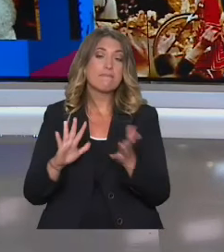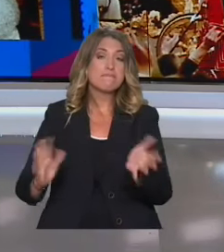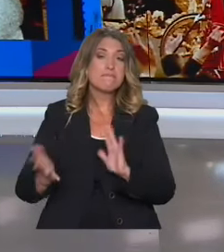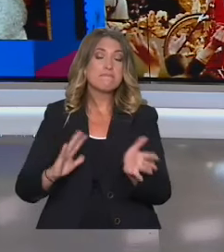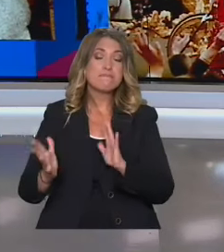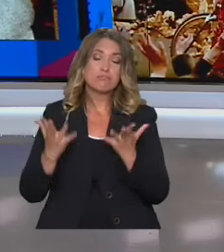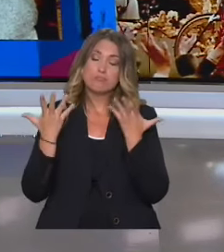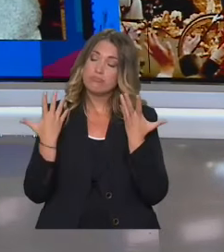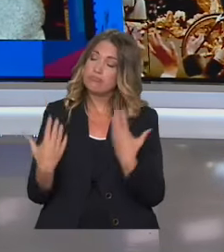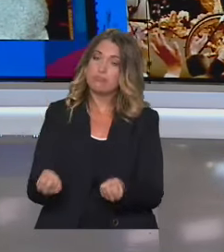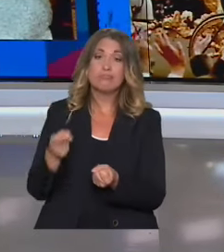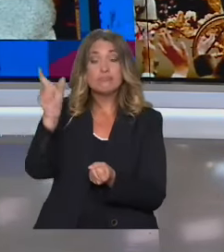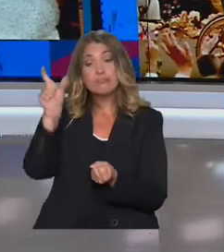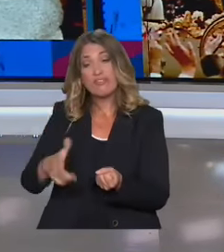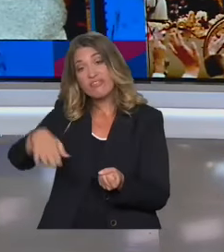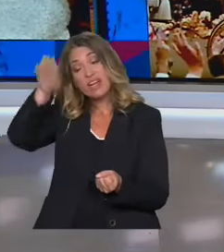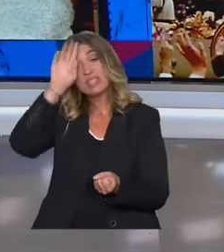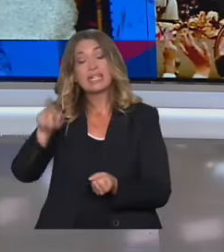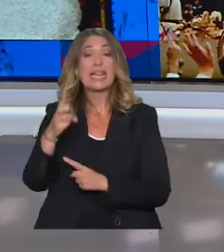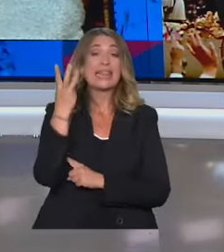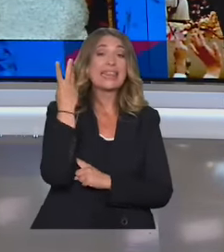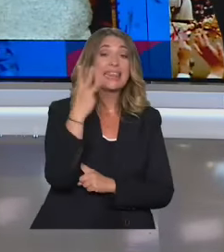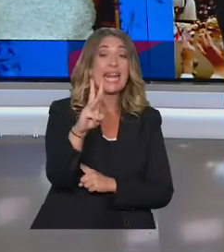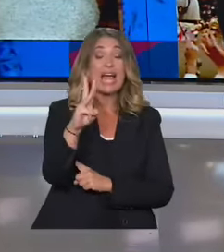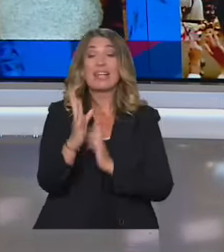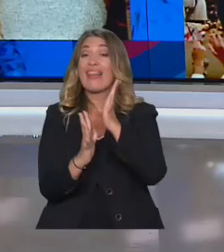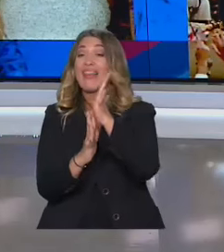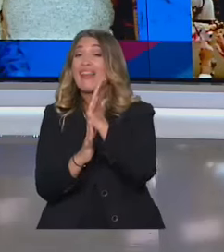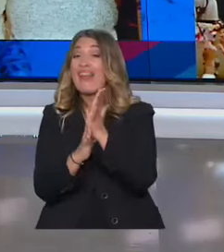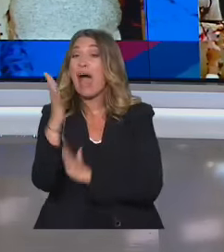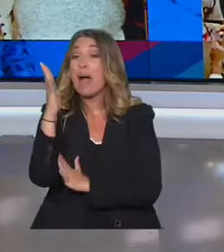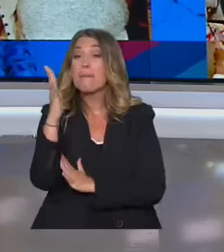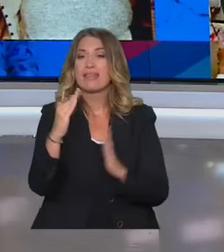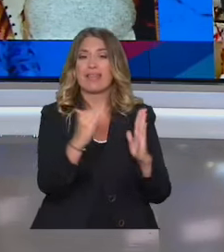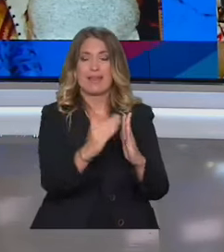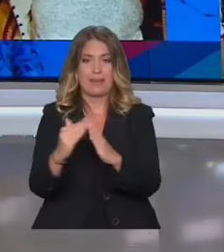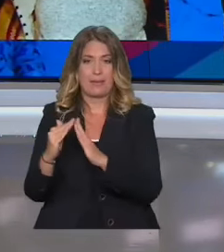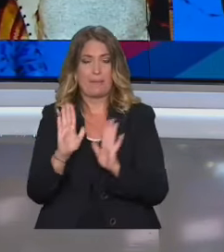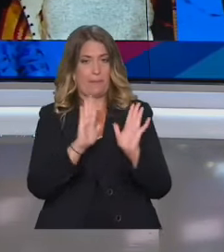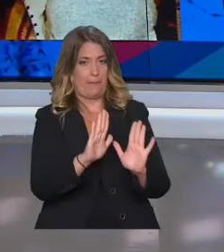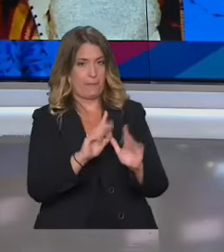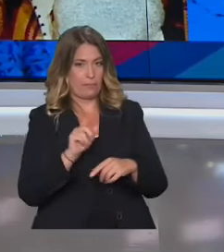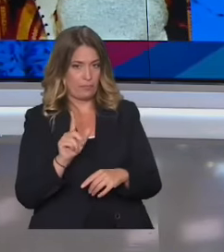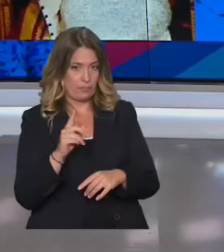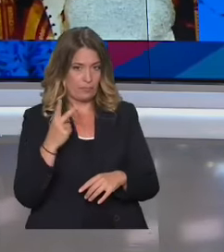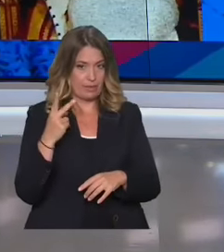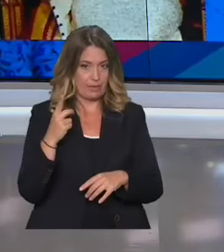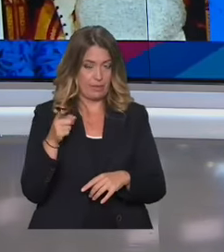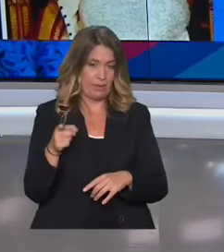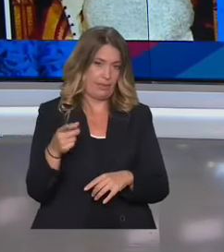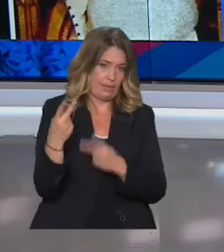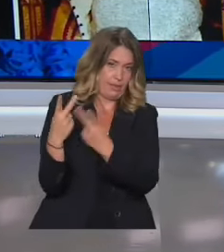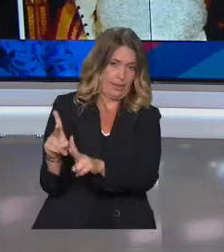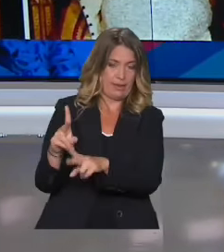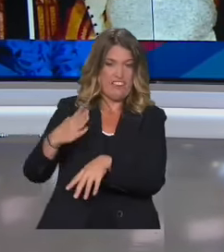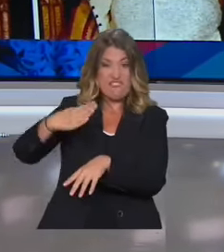ιδιοκτησία της η βασίλισσα Ελισάβετ. 315 ακίνητα, στα οποία περιλαμβάνονται. Αυτά είναι προσωπική περιουσία, ήταν προσωπική περιουσία